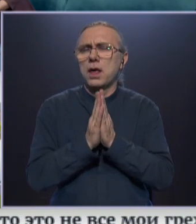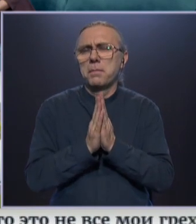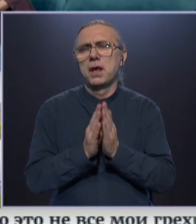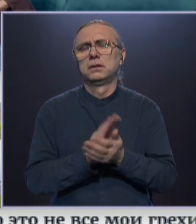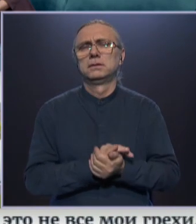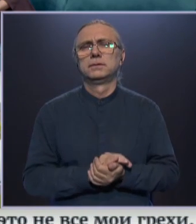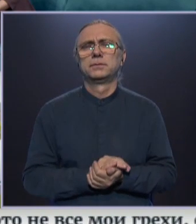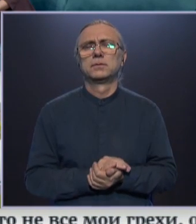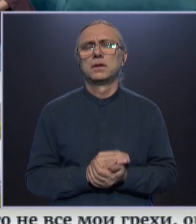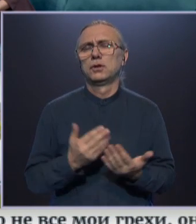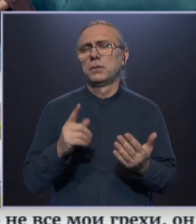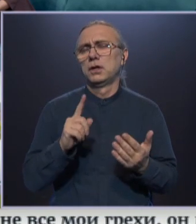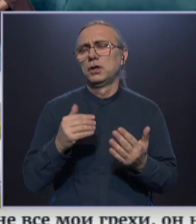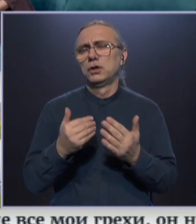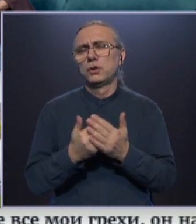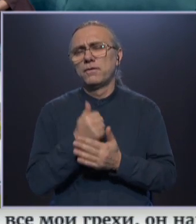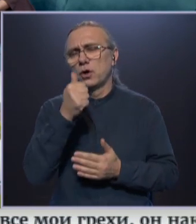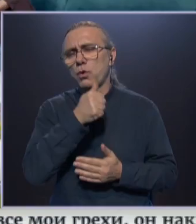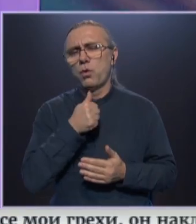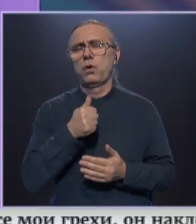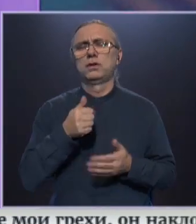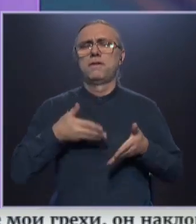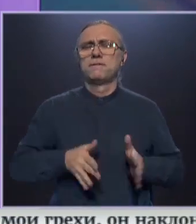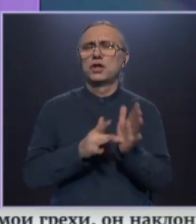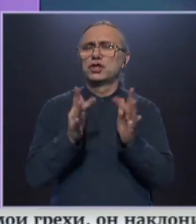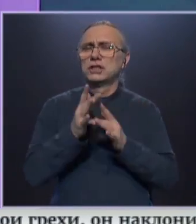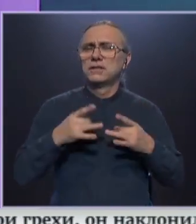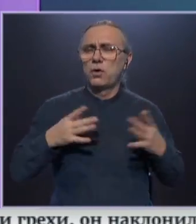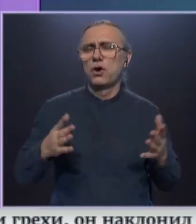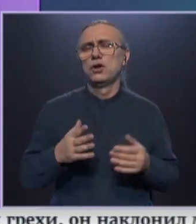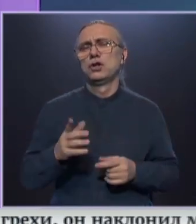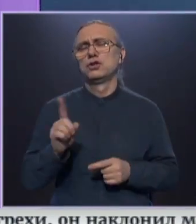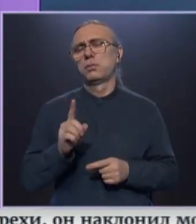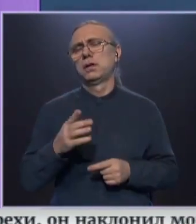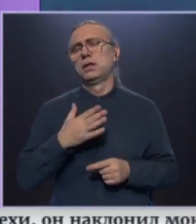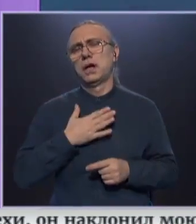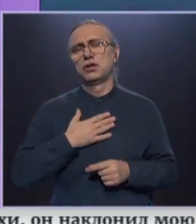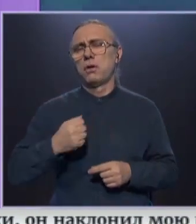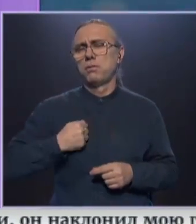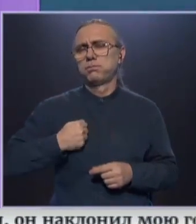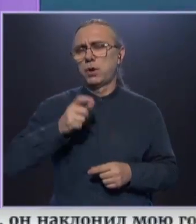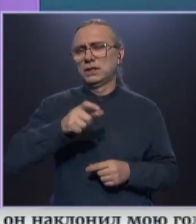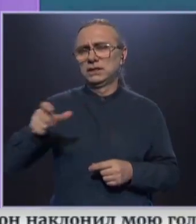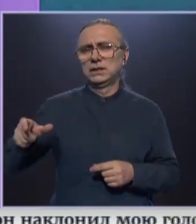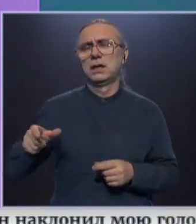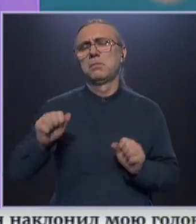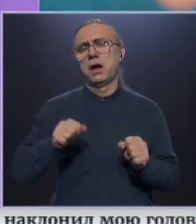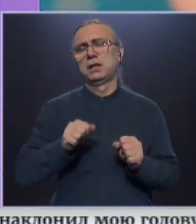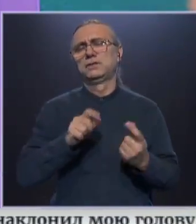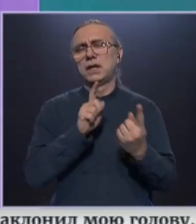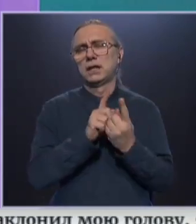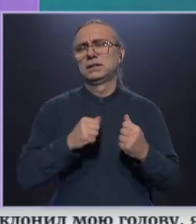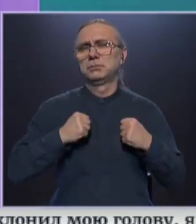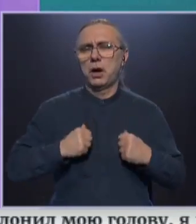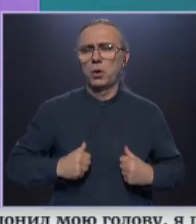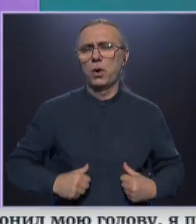Новый год и Рождество бойцы наши смогли тоже встретить, да, спокойно, вот, и под елочкой, там,